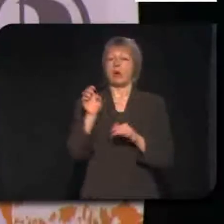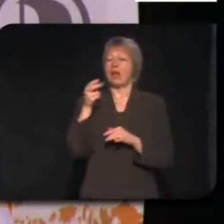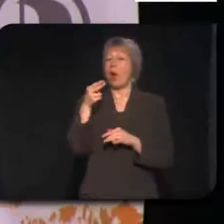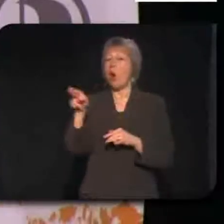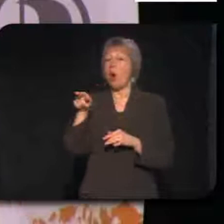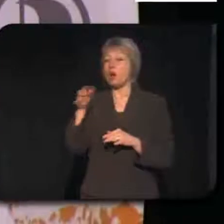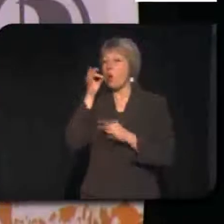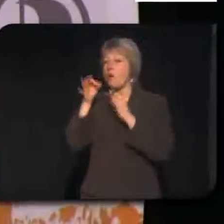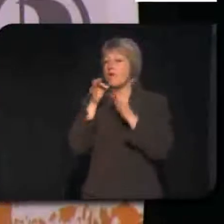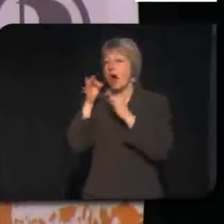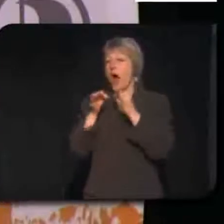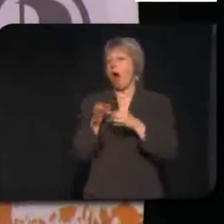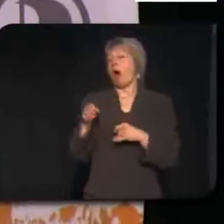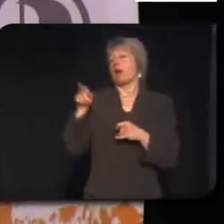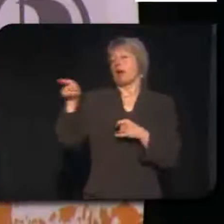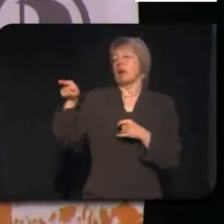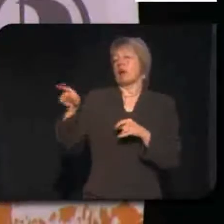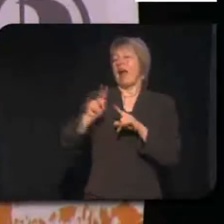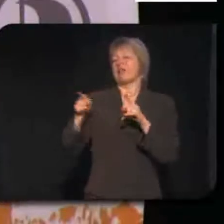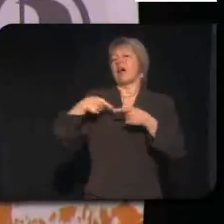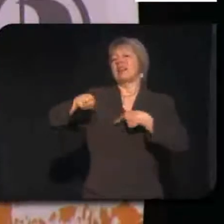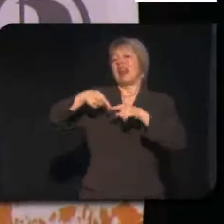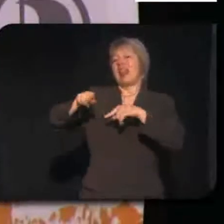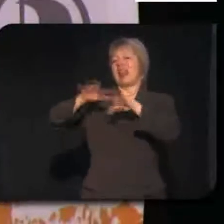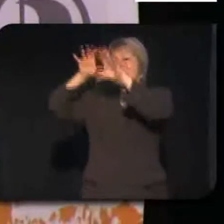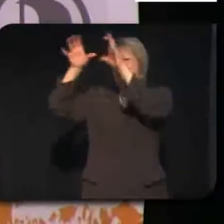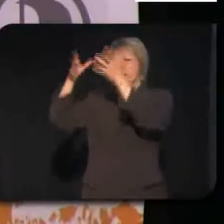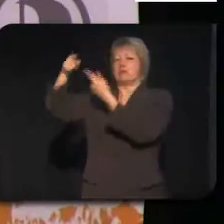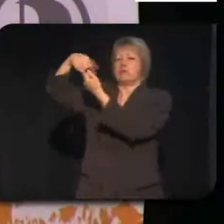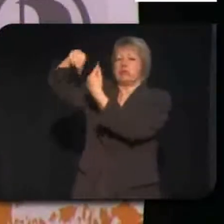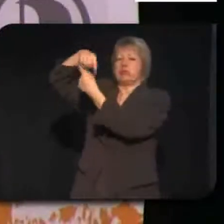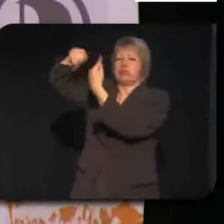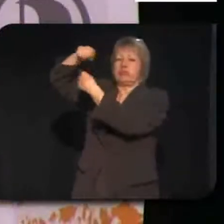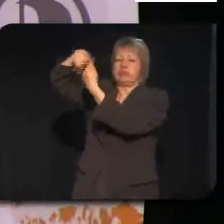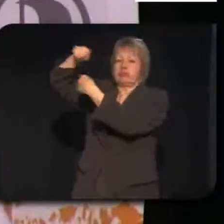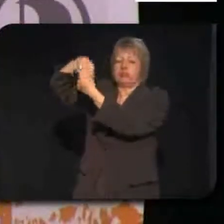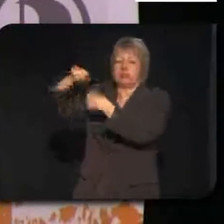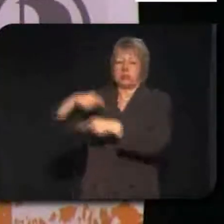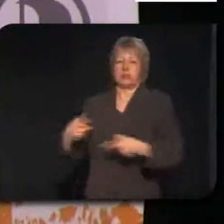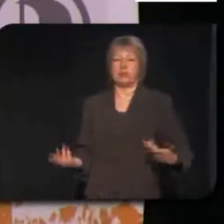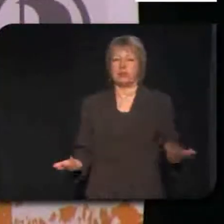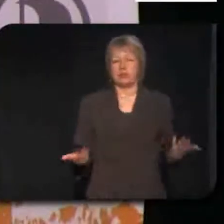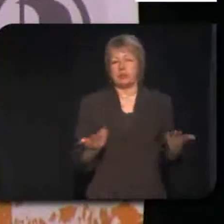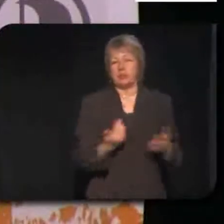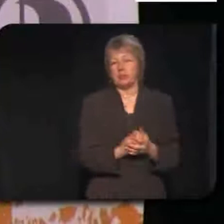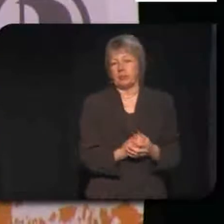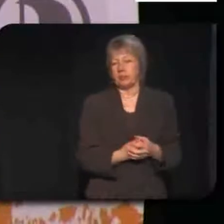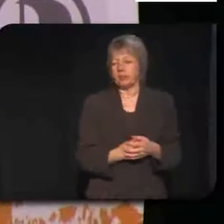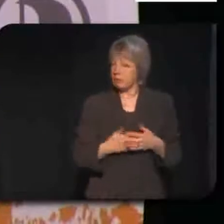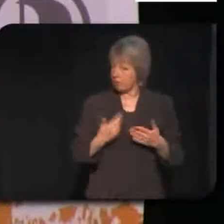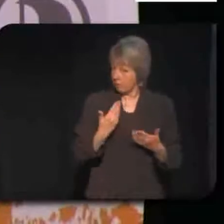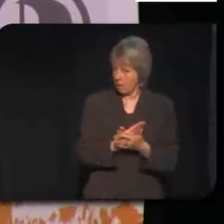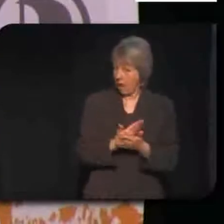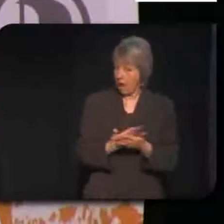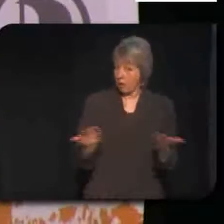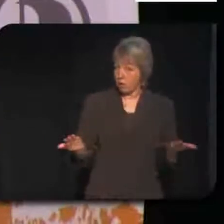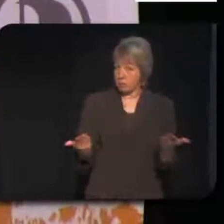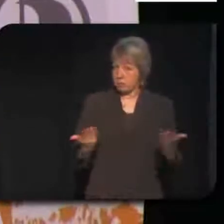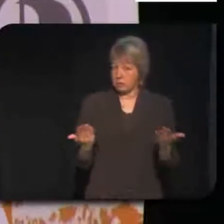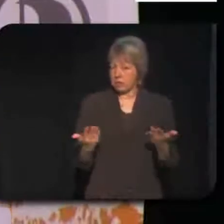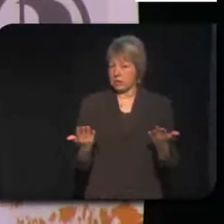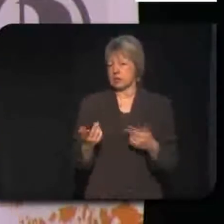in der wohlfühl-blase des Delegierten Systems nur so ist es auch wohl nur zu erklären dass die letztlich aus